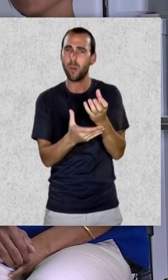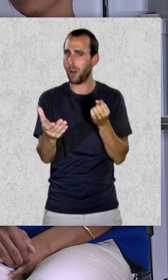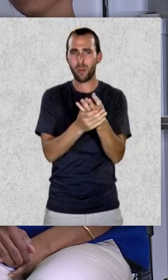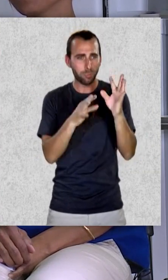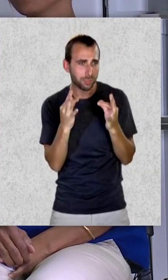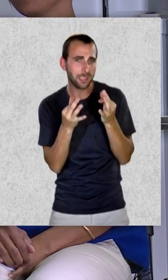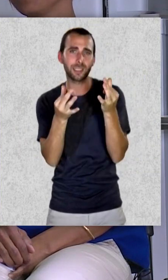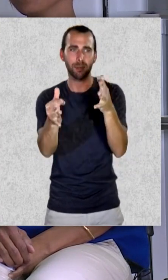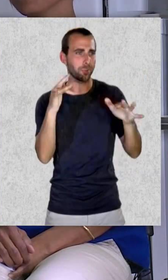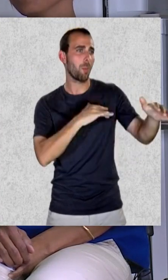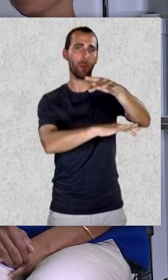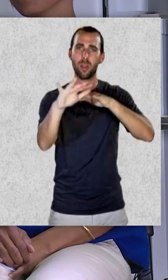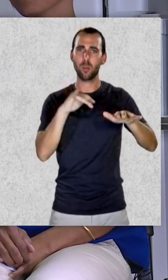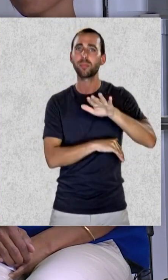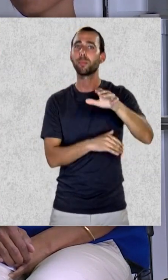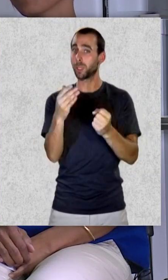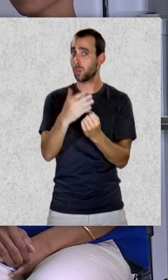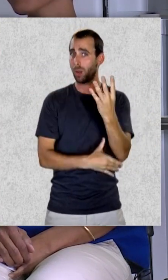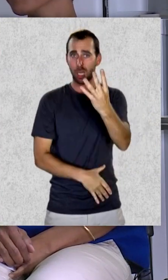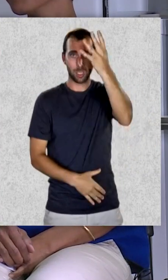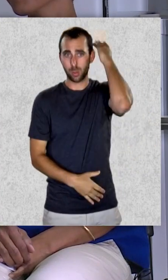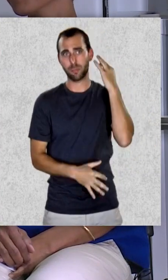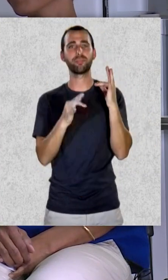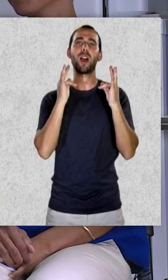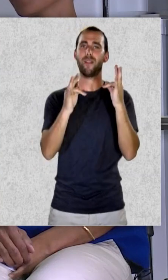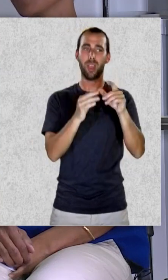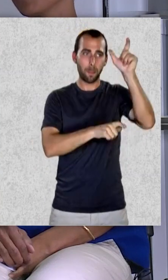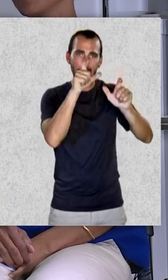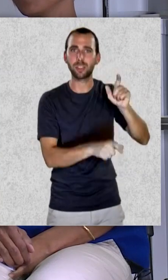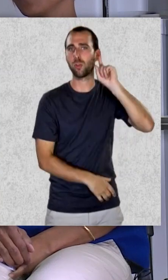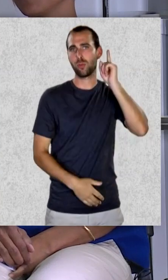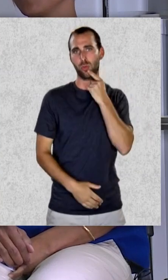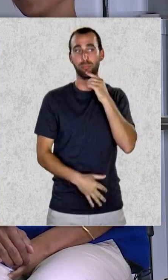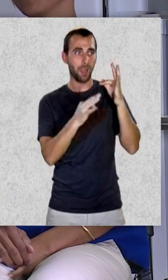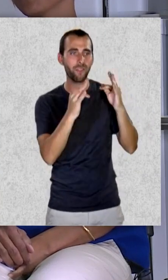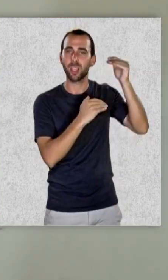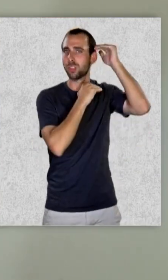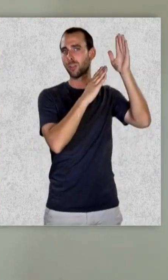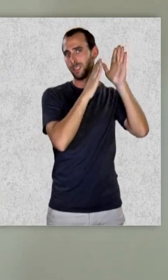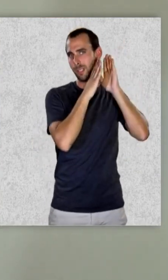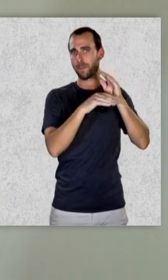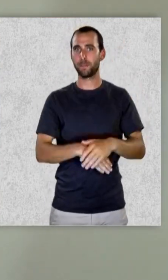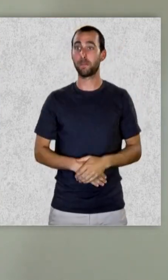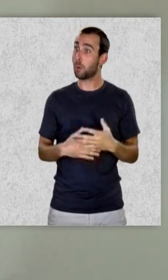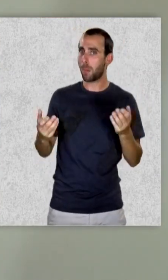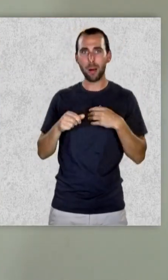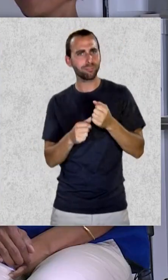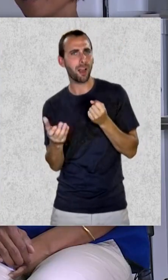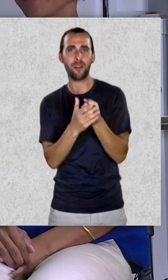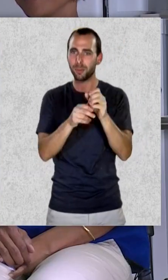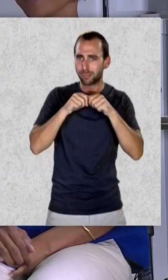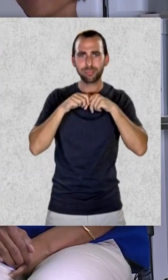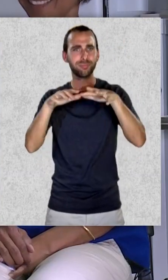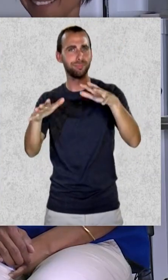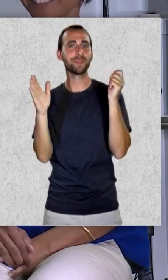personnes, la population de la Nouvelle-Calédonie aux sourds, à la surdité. À la surdité en particulier. Bon, bah, l'appel est lancé pour le 29 Voilà, septembre